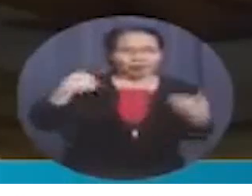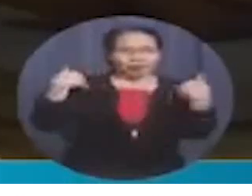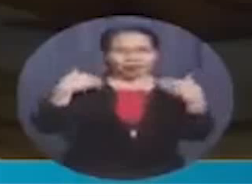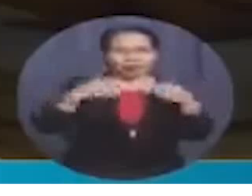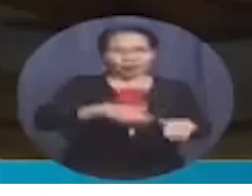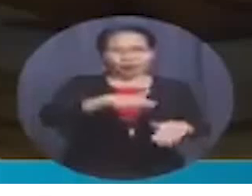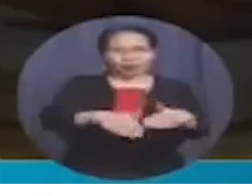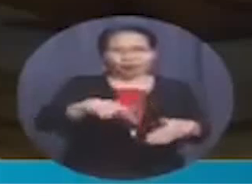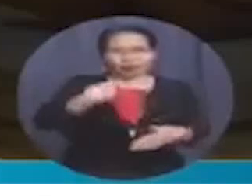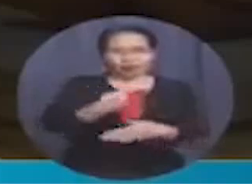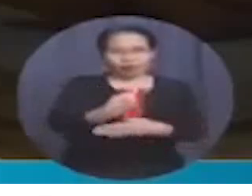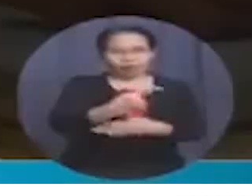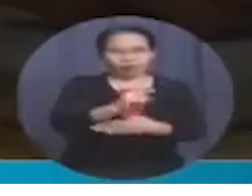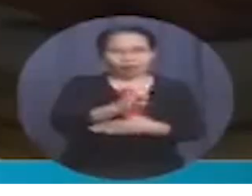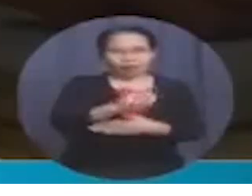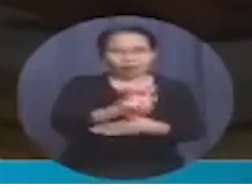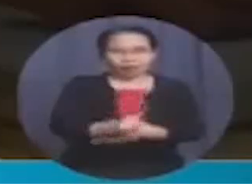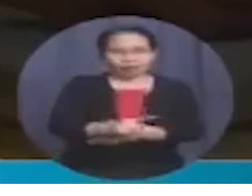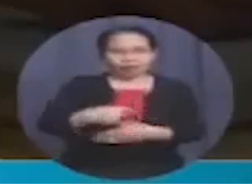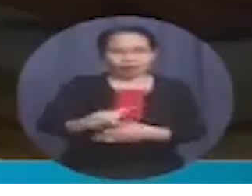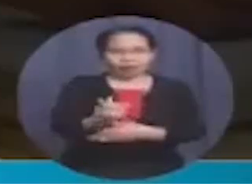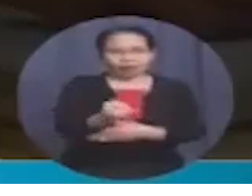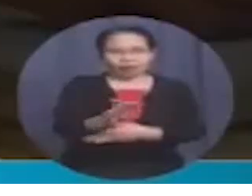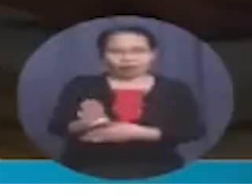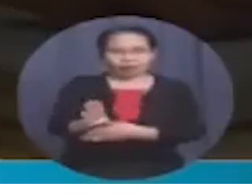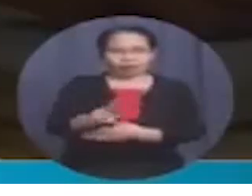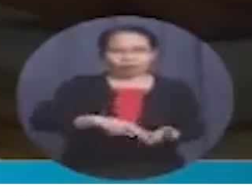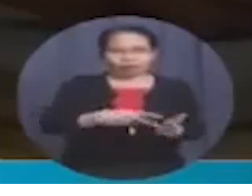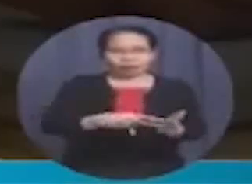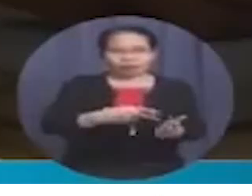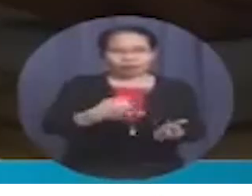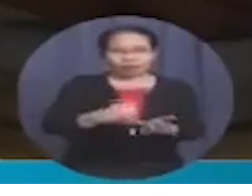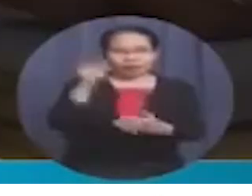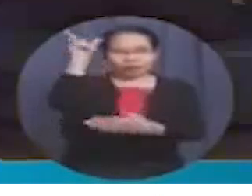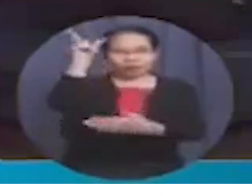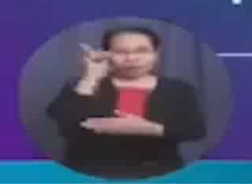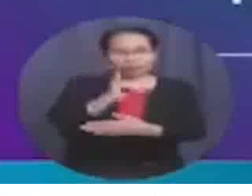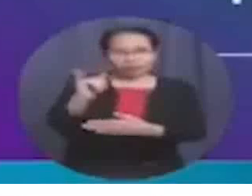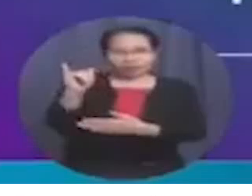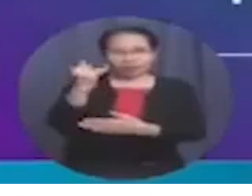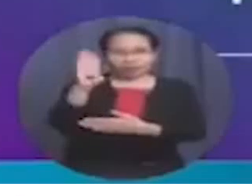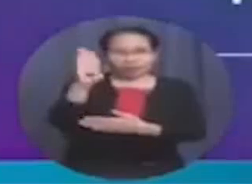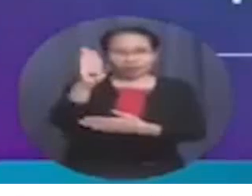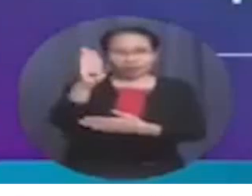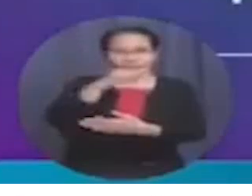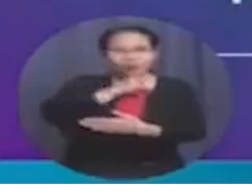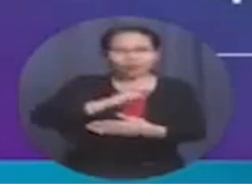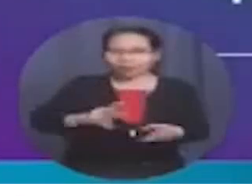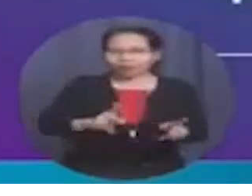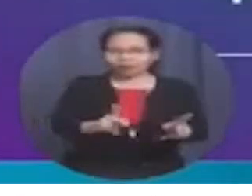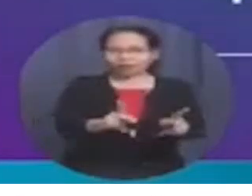ang sabi ni Elipas kay Job. Ibig sabihin, by logic, si Job nasa dating